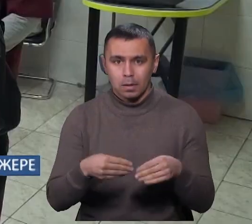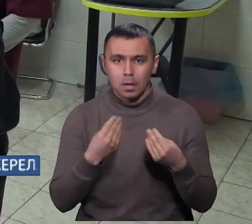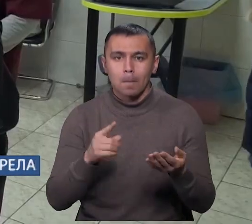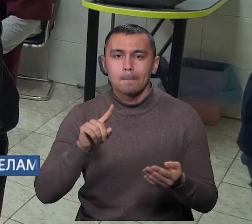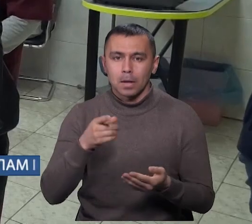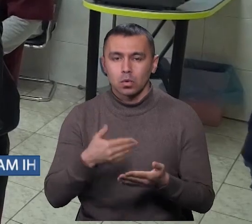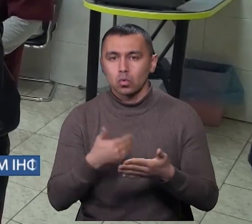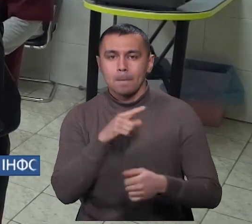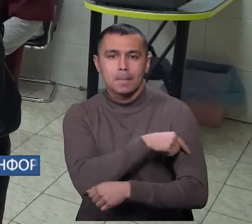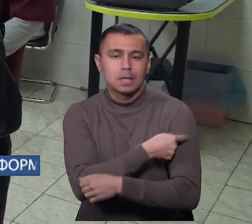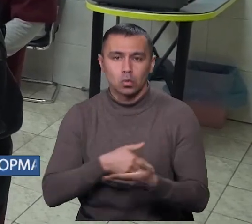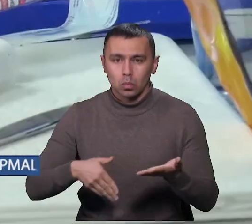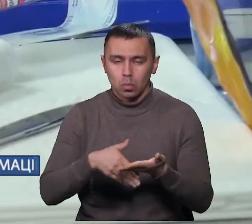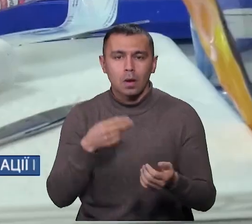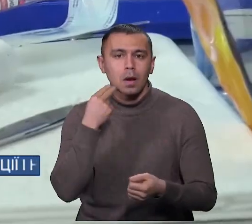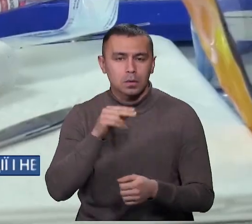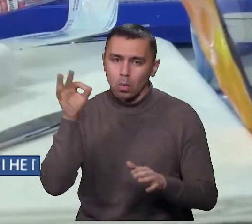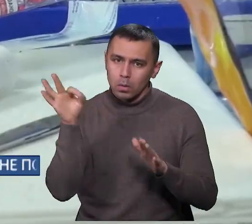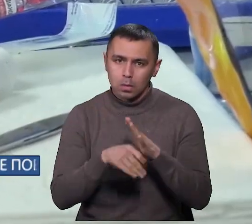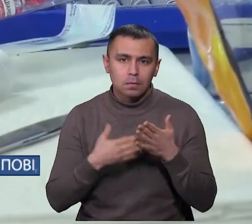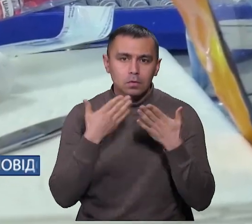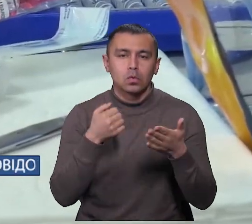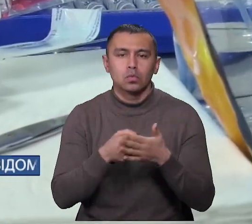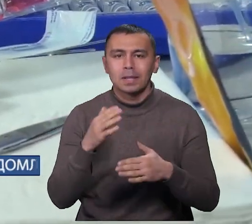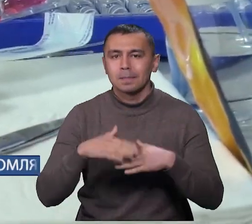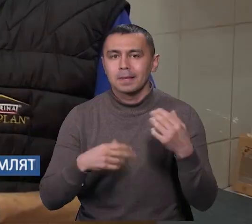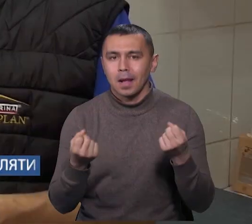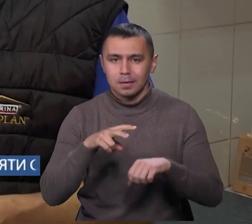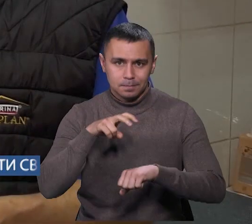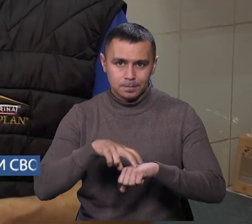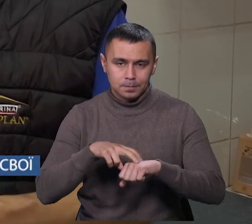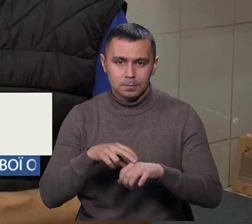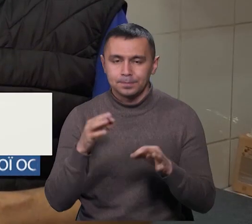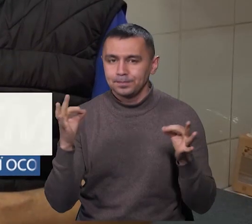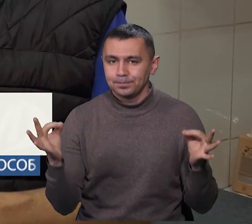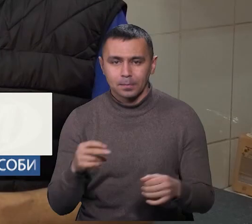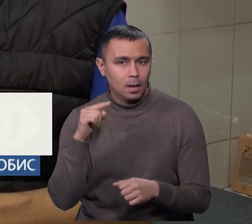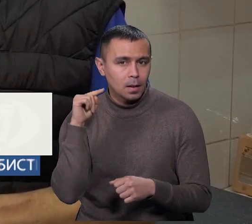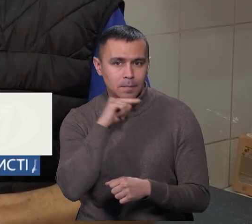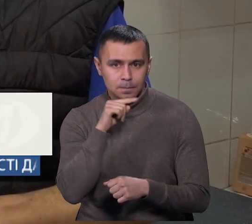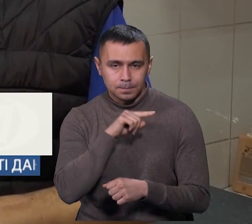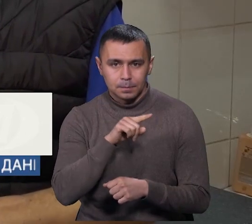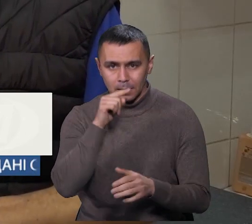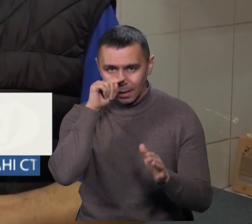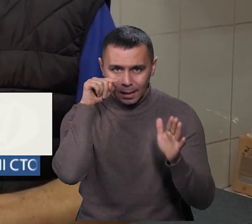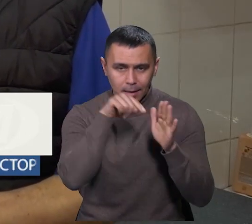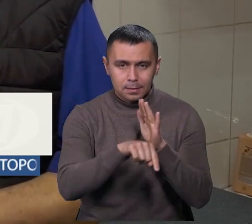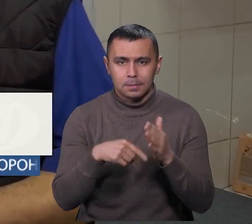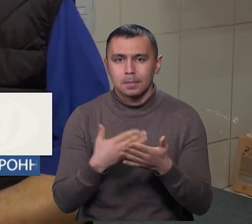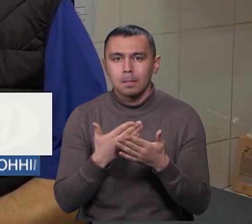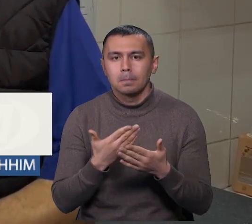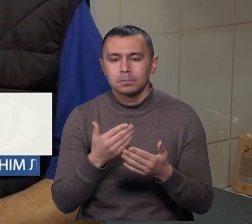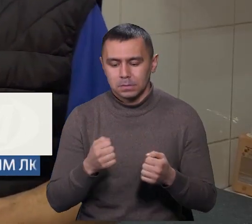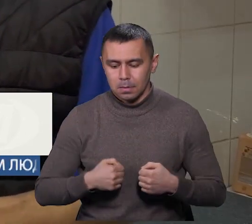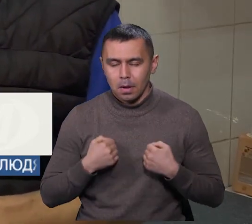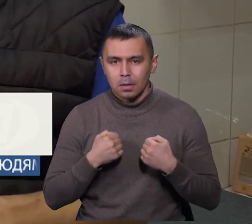першу домедичну допомогу, краще одразу звернутися до спеціалістів. Ні в якому разі не лізти там, питатися